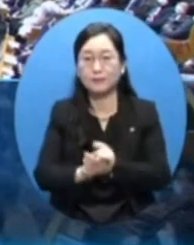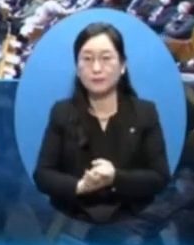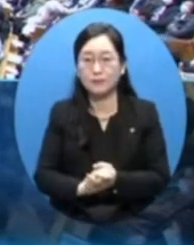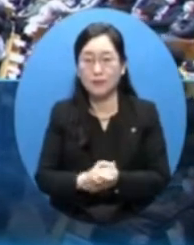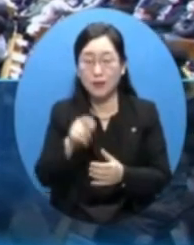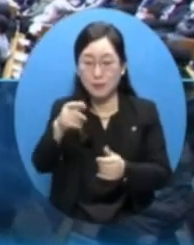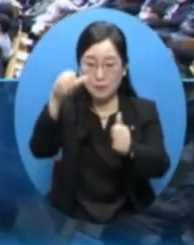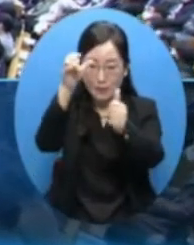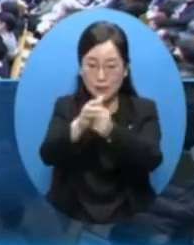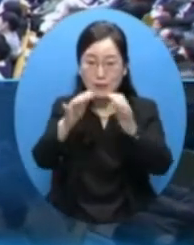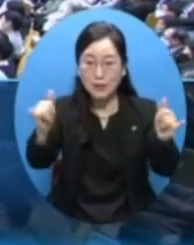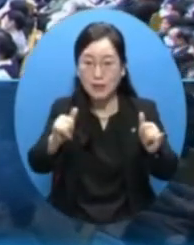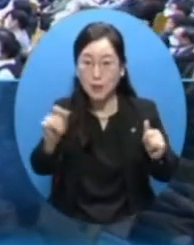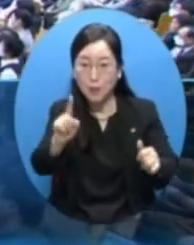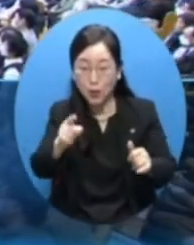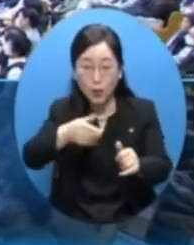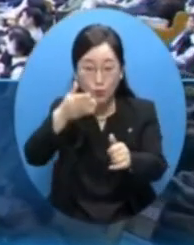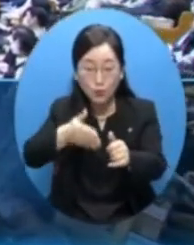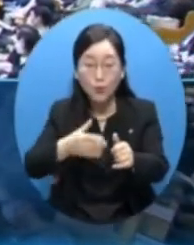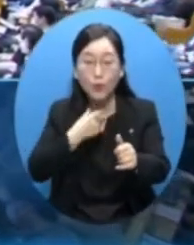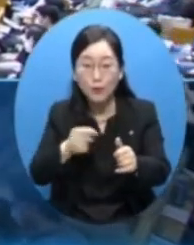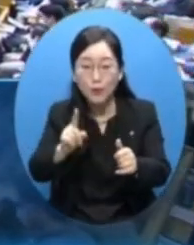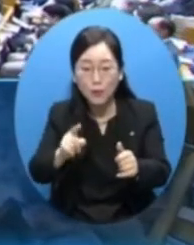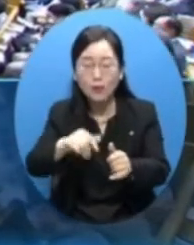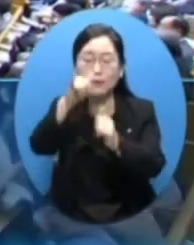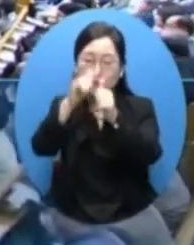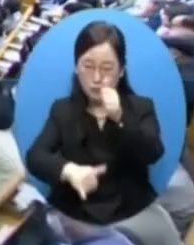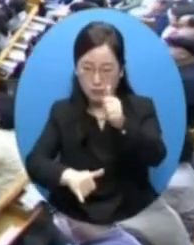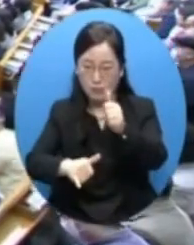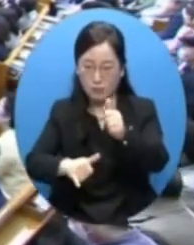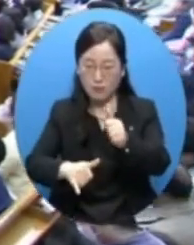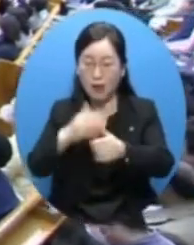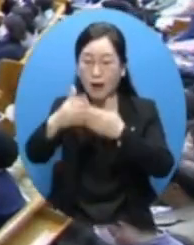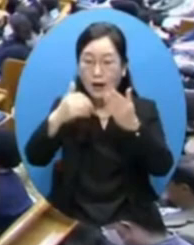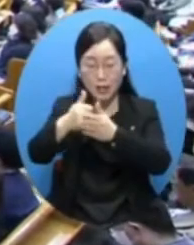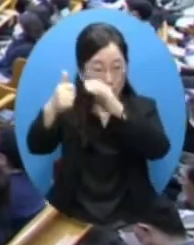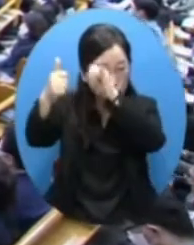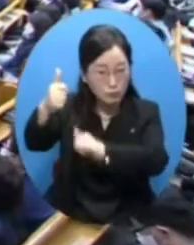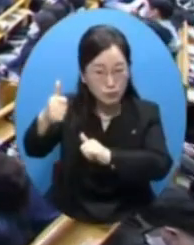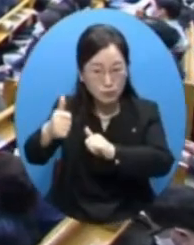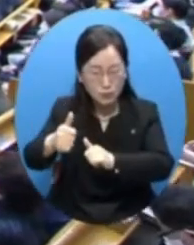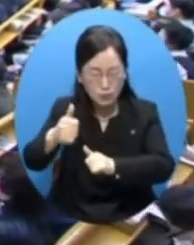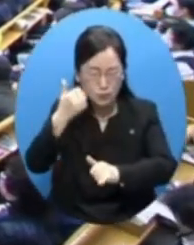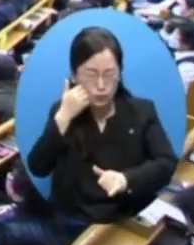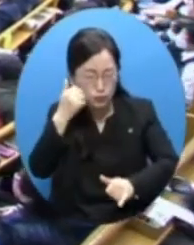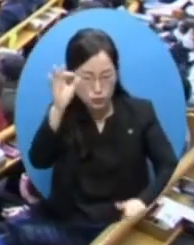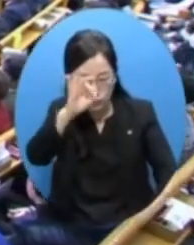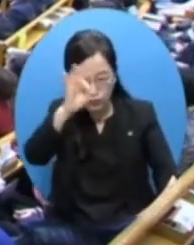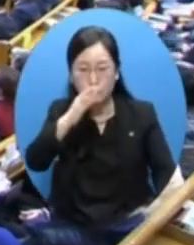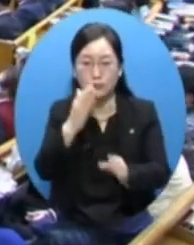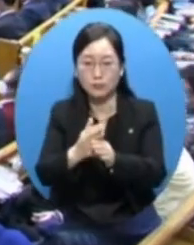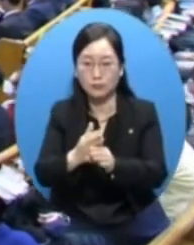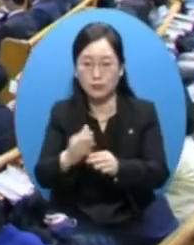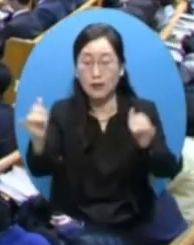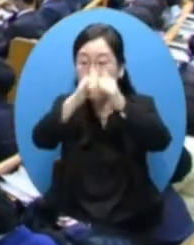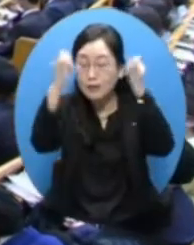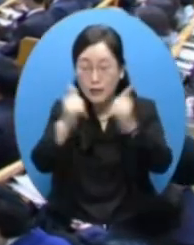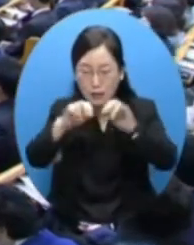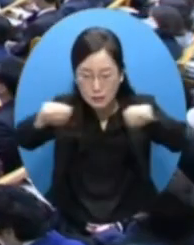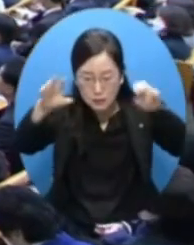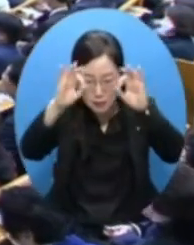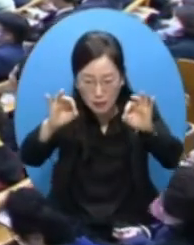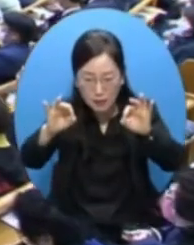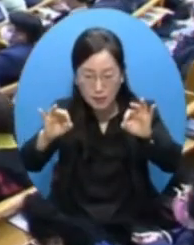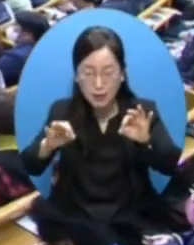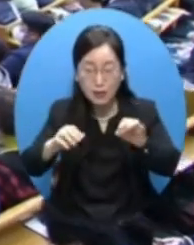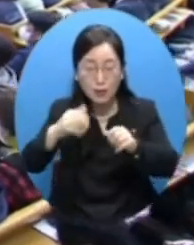그리고 맡은 자들에게 구할 것은 충성이니라. 하나님은 충성된 사람을 찾고 있습니다. 이 사회가 충성된 사람을 찾고